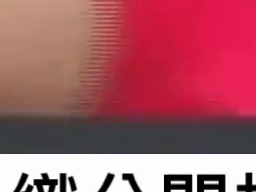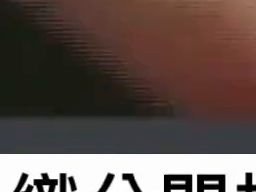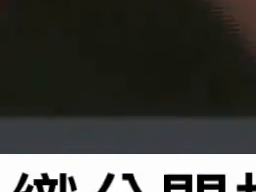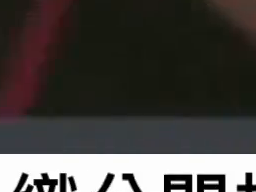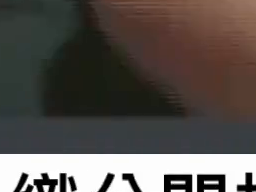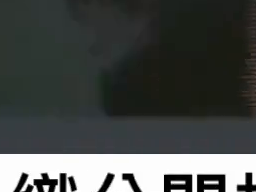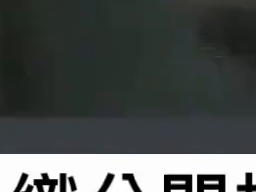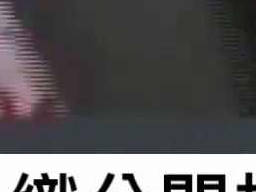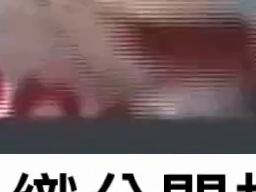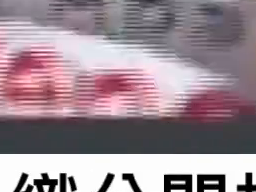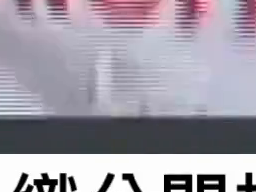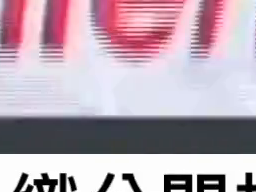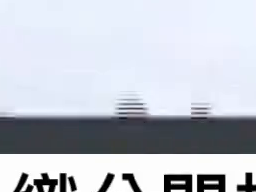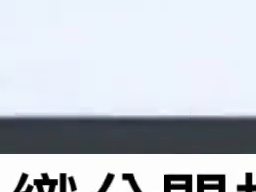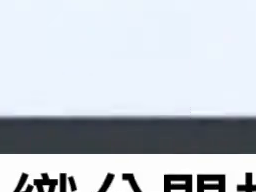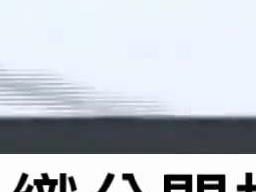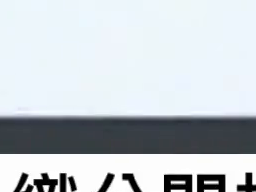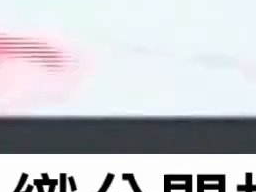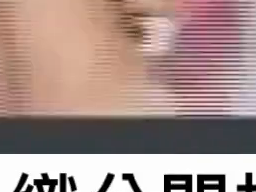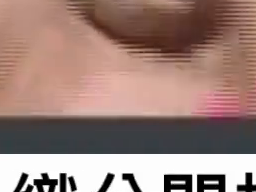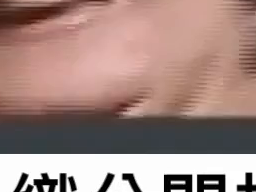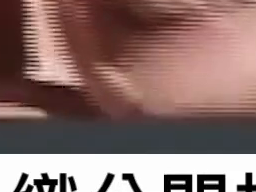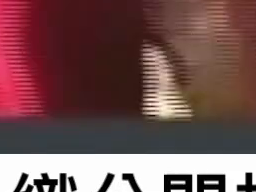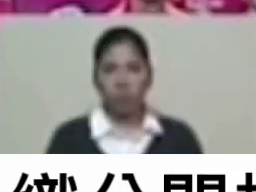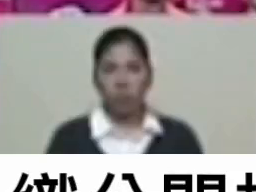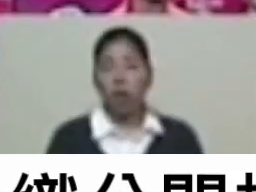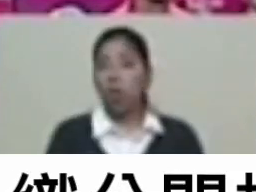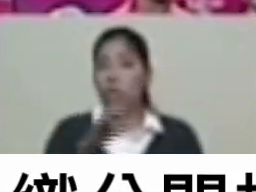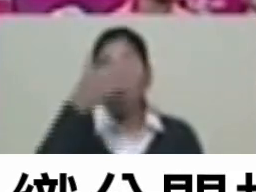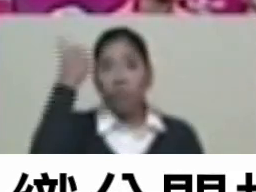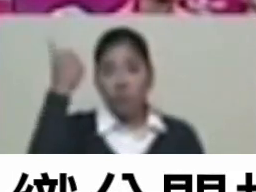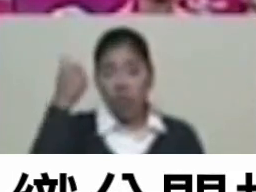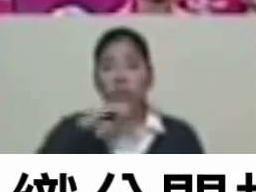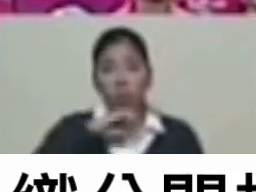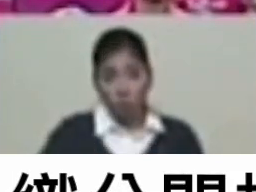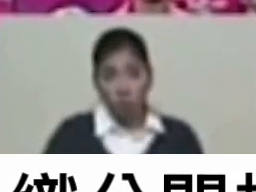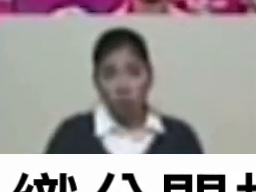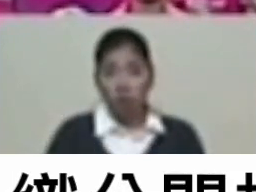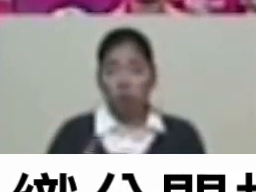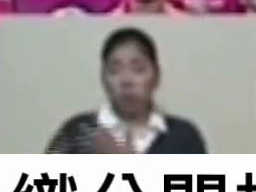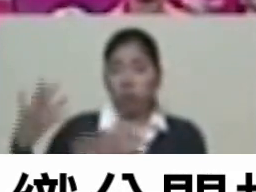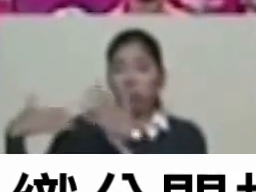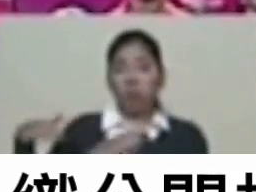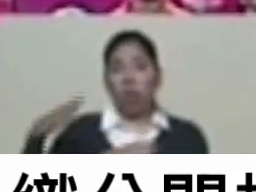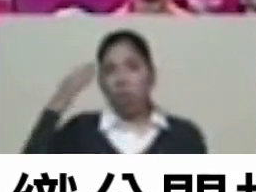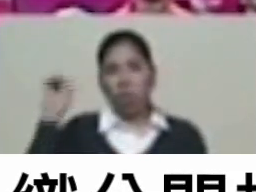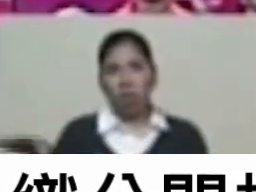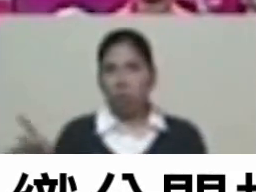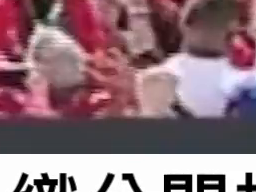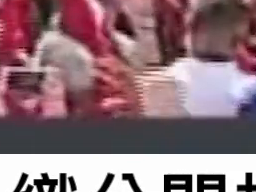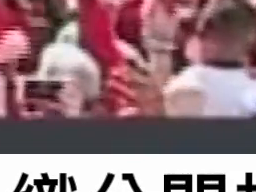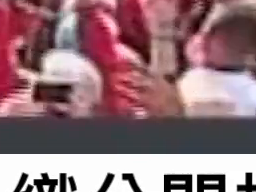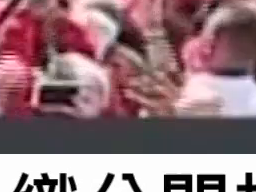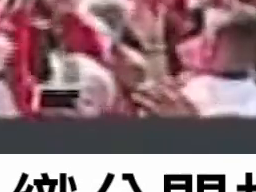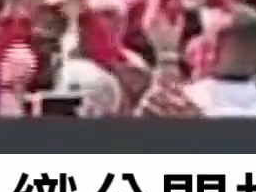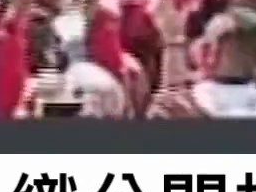派阵营则批评执政党贪污，因为他们从1999年执政到今天都没有改善国家匮乏的食物和医药